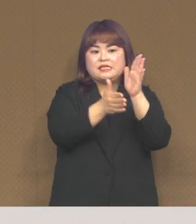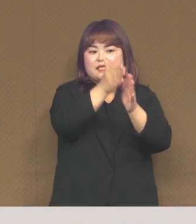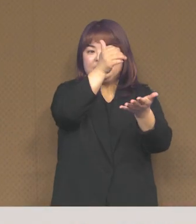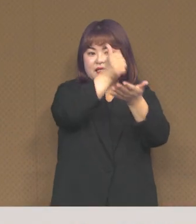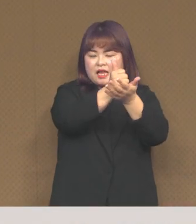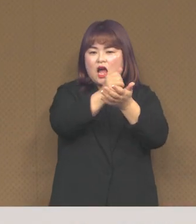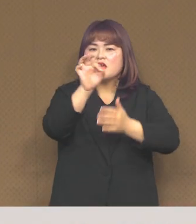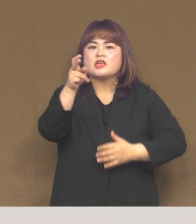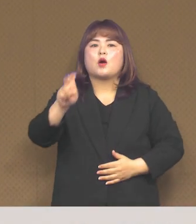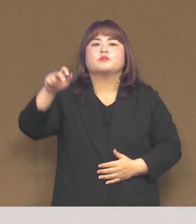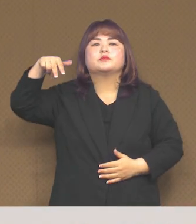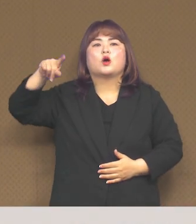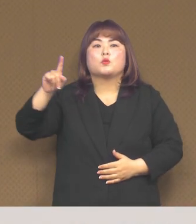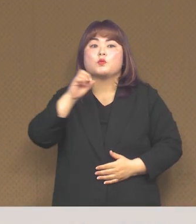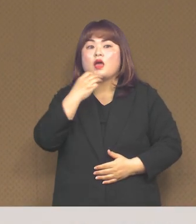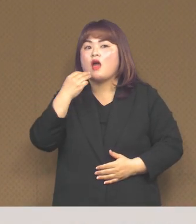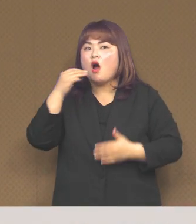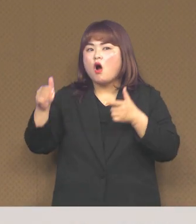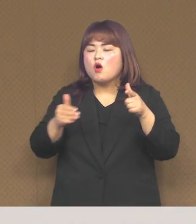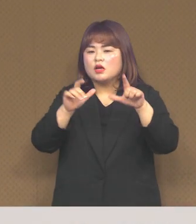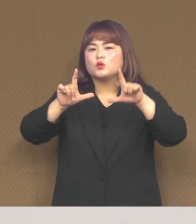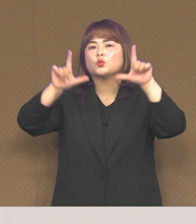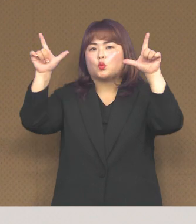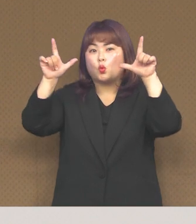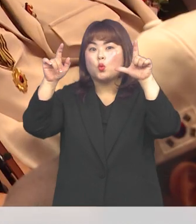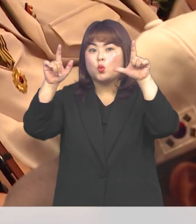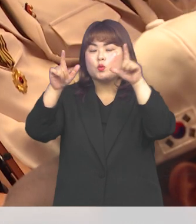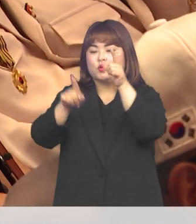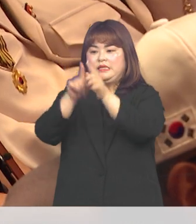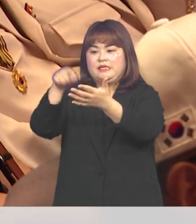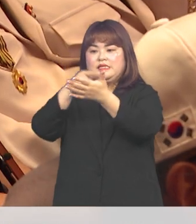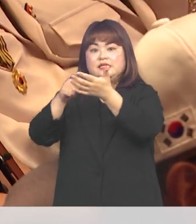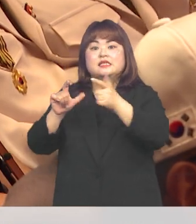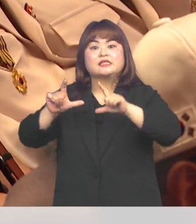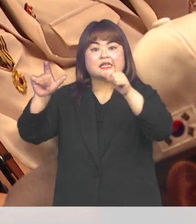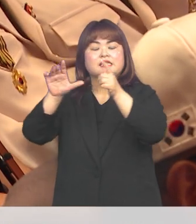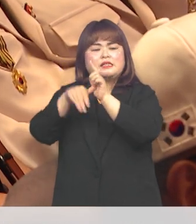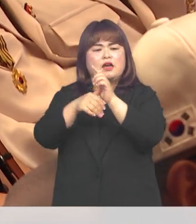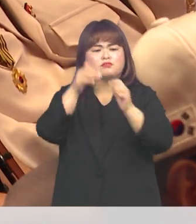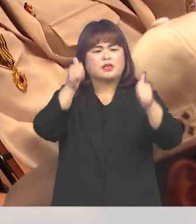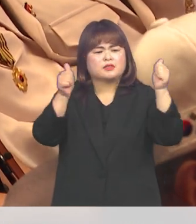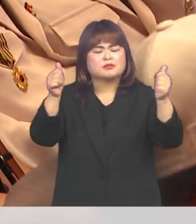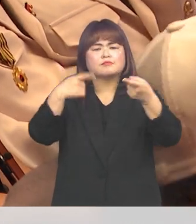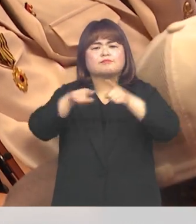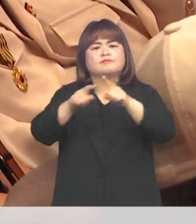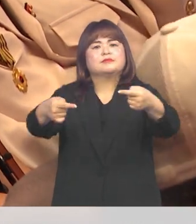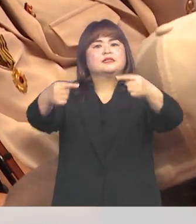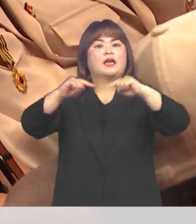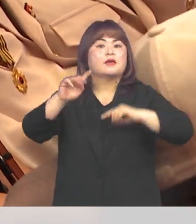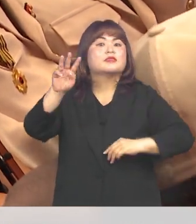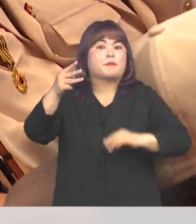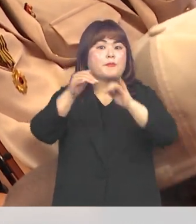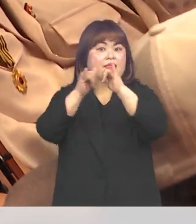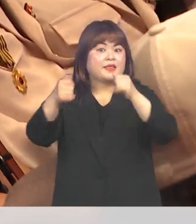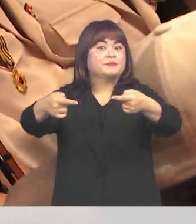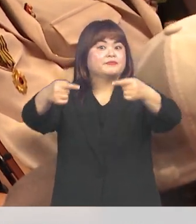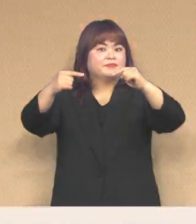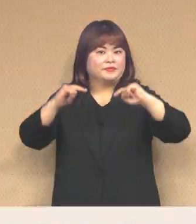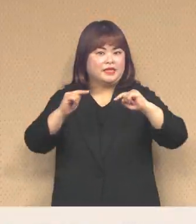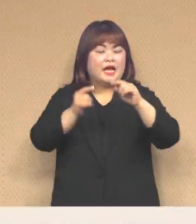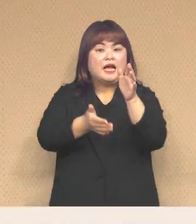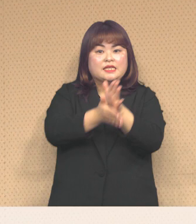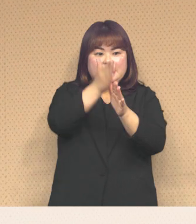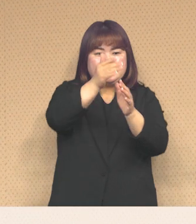이상일 용인특례시장과 염정림 경기동부 보훈지청장, 참전 용사와 보훈단체장 등 약 300여 명이